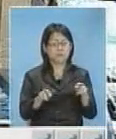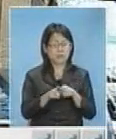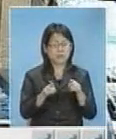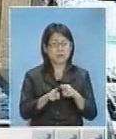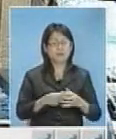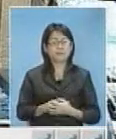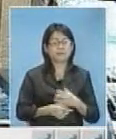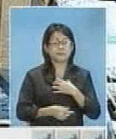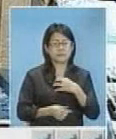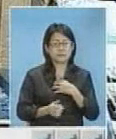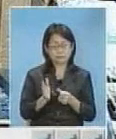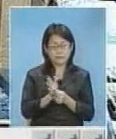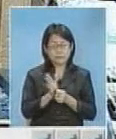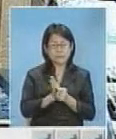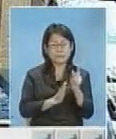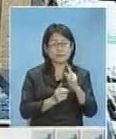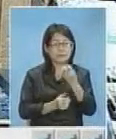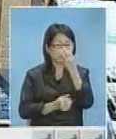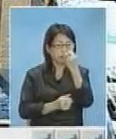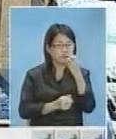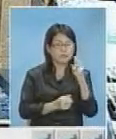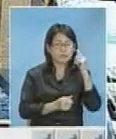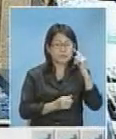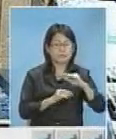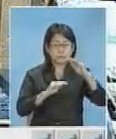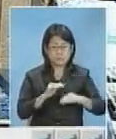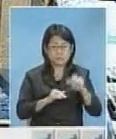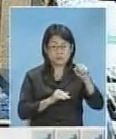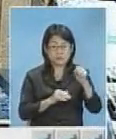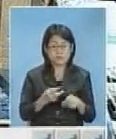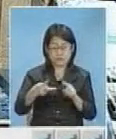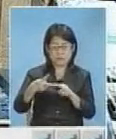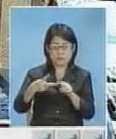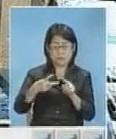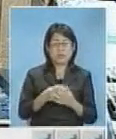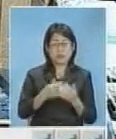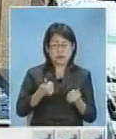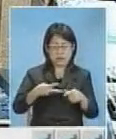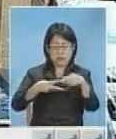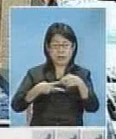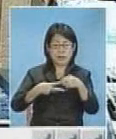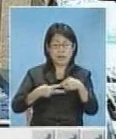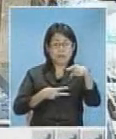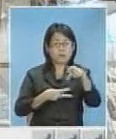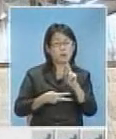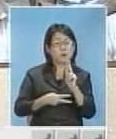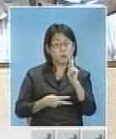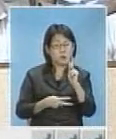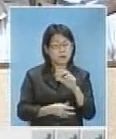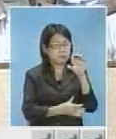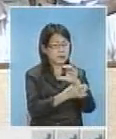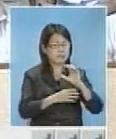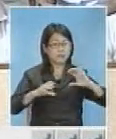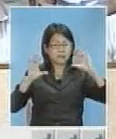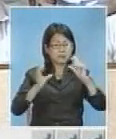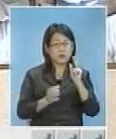การที่จะลดภาระดอกเบี้ยของรัฐบาลลงแต่พระราชกำหนดฉบับนี้บังคับให้รัฐบาลกู้ยืมเงิน